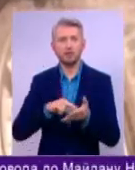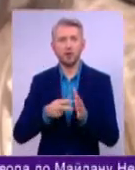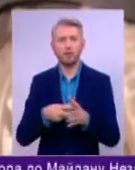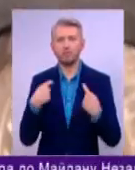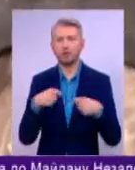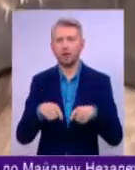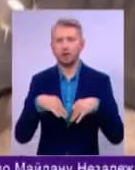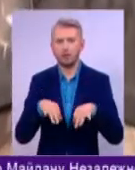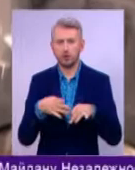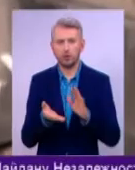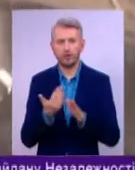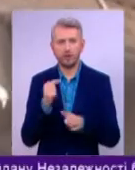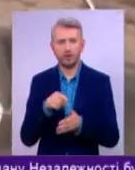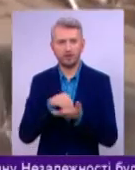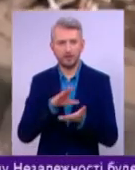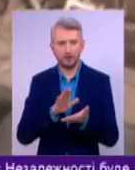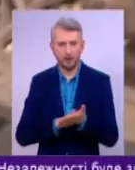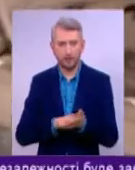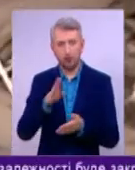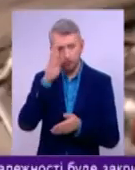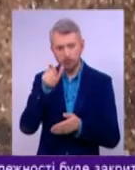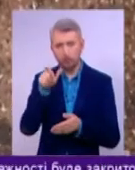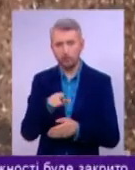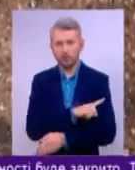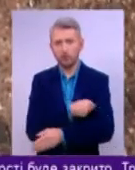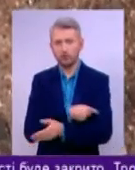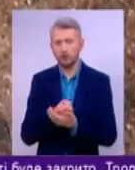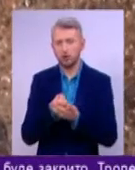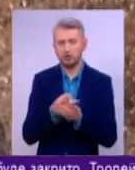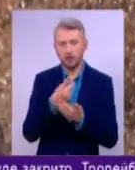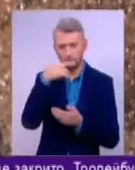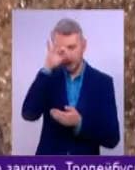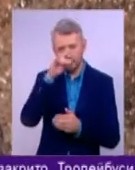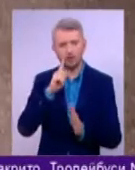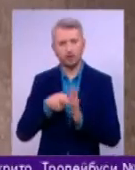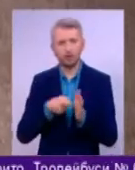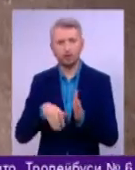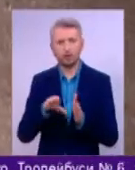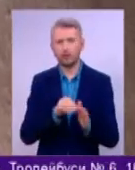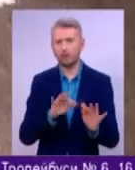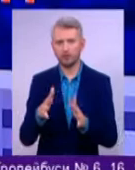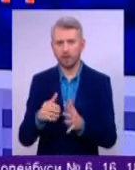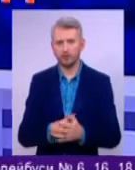продати машину і зняв її з реєстрації. Чоловіка шпиталізували, поліція з'ясовує всі обставини інциденту.